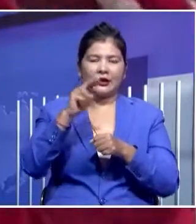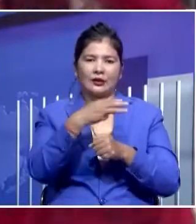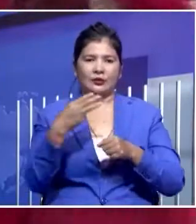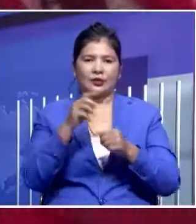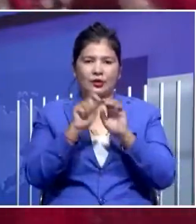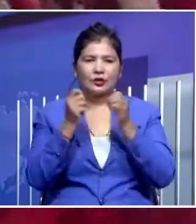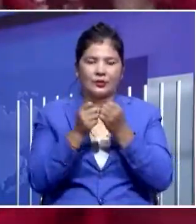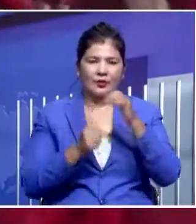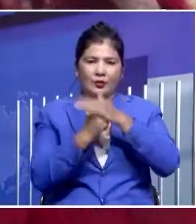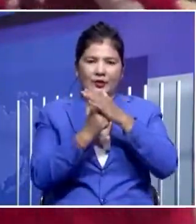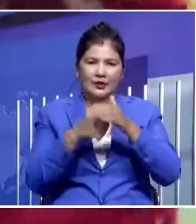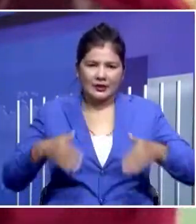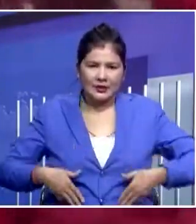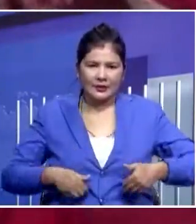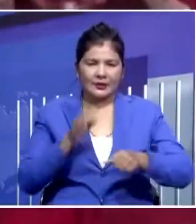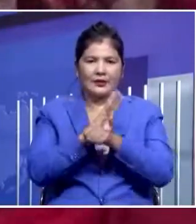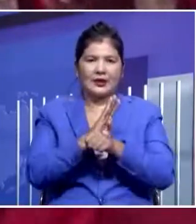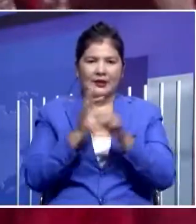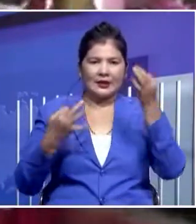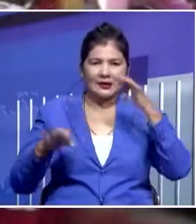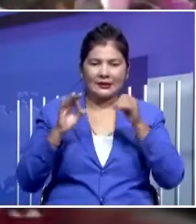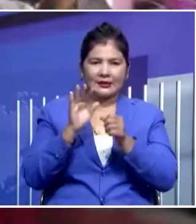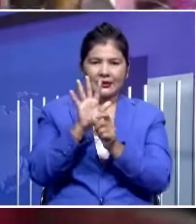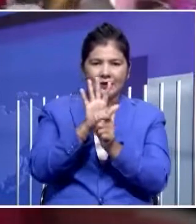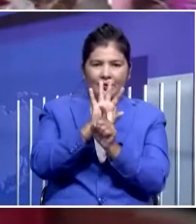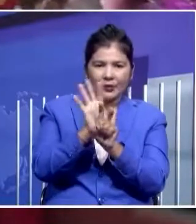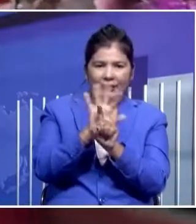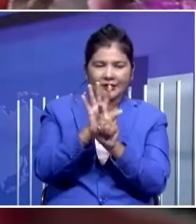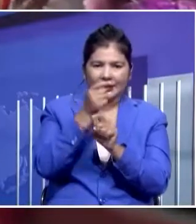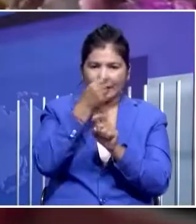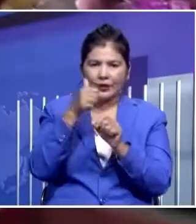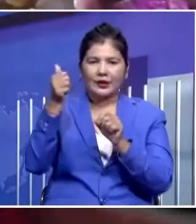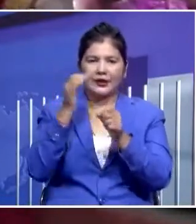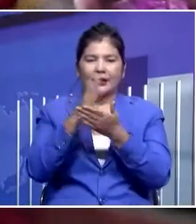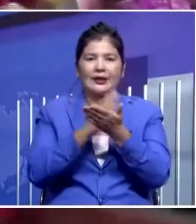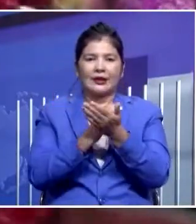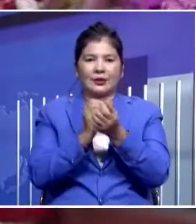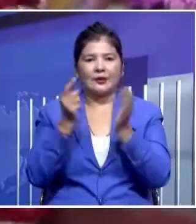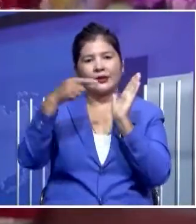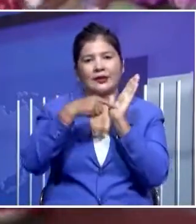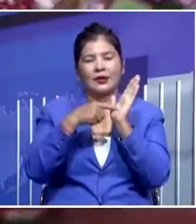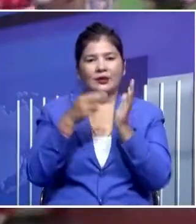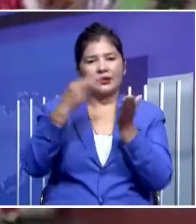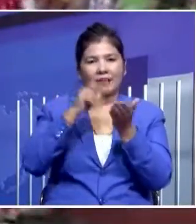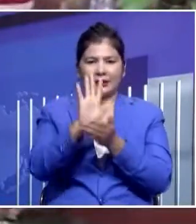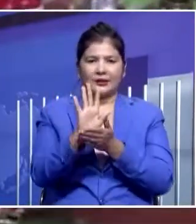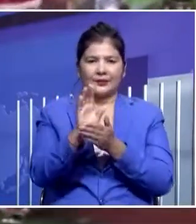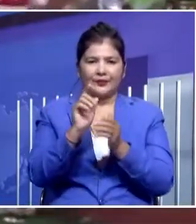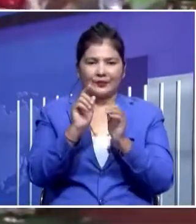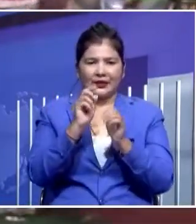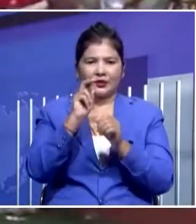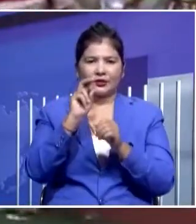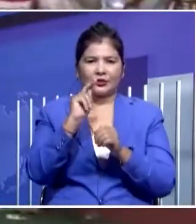समुदायले आफ्नो मुख्य चाडपर्वका बेला मात्र नाचिने मयूर नाचलाई गाउँघरमा हुने अन्य कार्यक्रममा समेत प्रदर्शन गर्न थालेका छन्। थारू